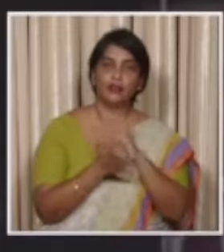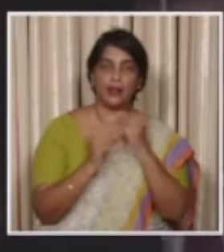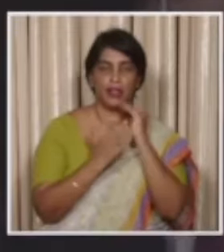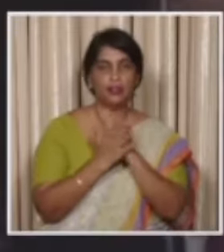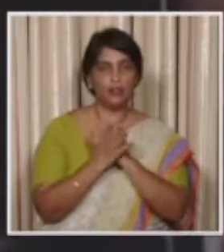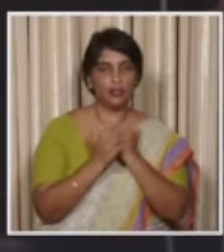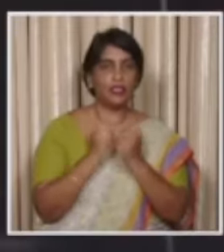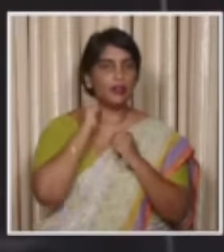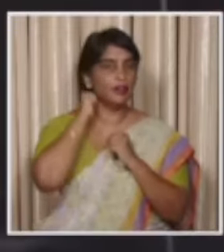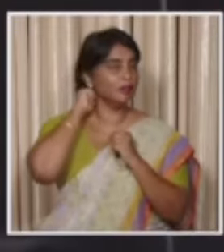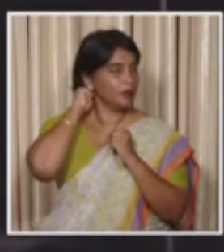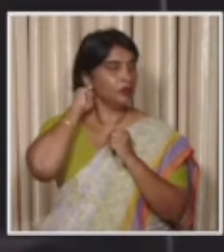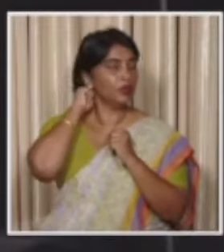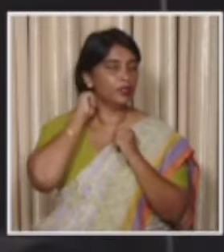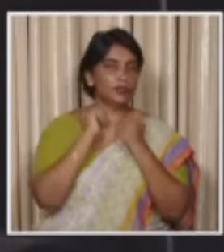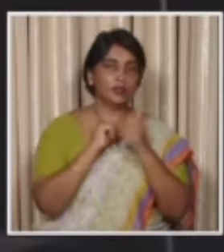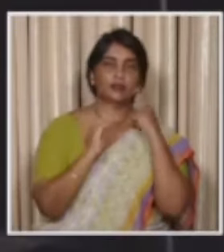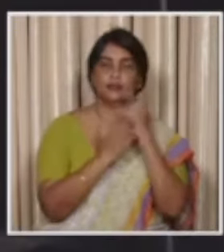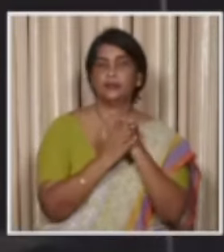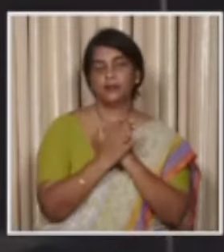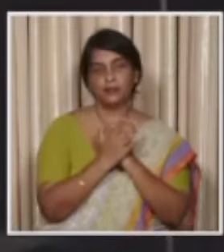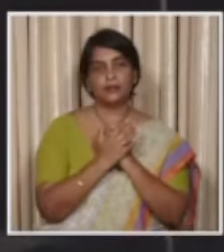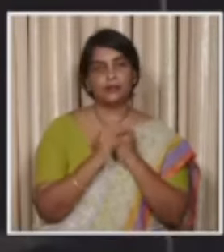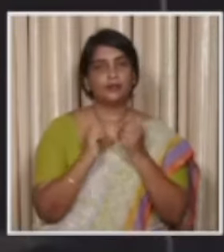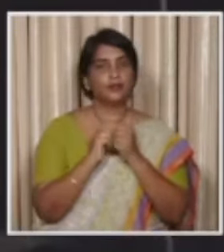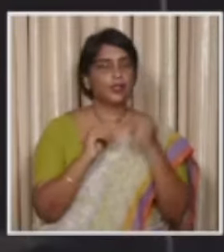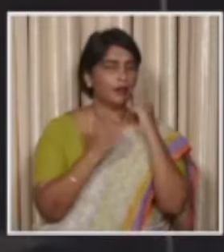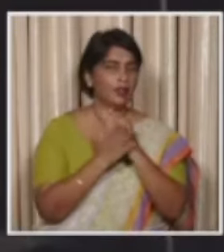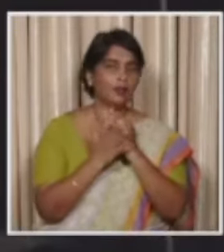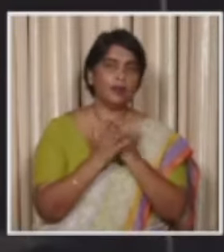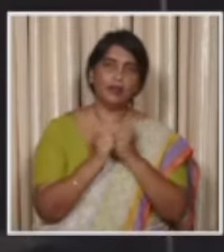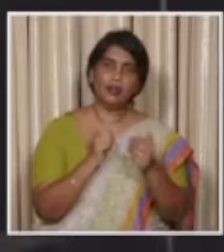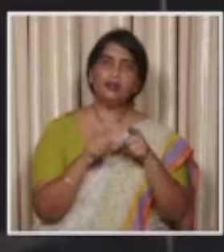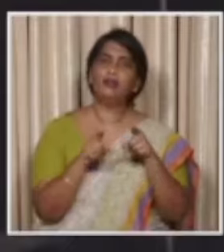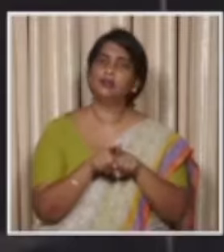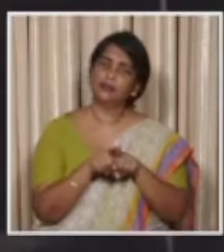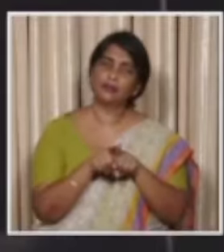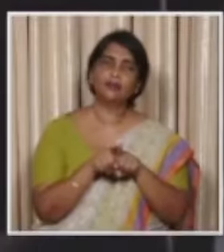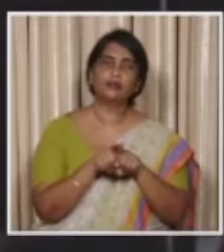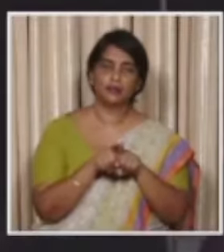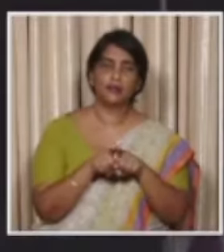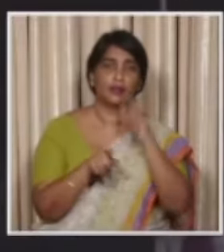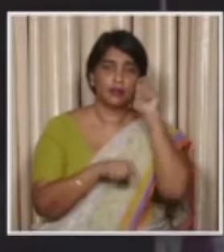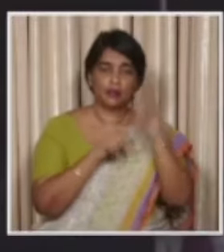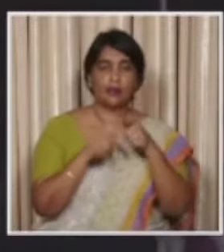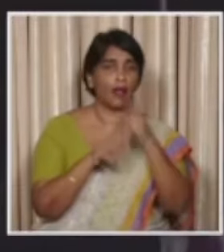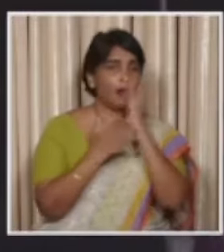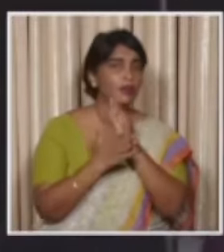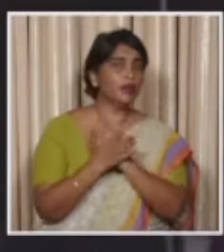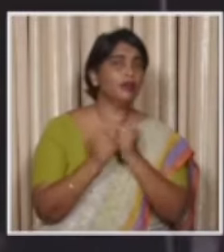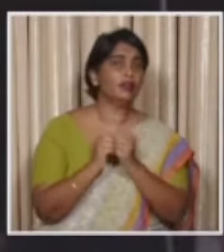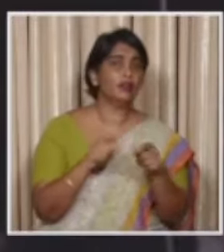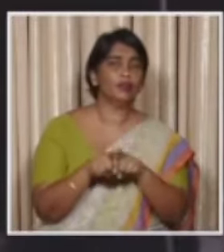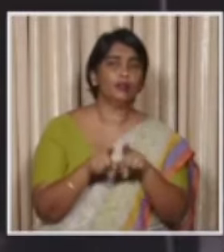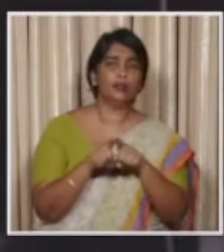පිළිබඳව සම්පූර්ණ අවබෝධයක් තියෙන පුද්ගලෙක් විදිහට ඒ සාකච්ඡාවේදී කළ යුතු දේ පිළිබඳව ඒ අදාළ නිලධාරීන්ට සහ ආපු